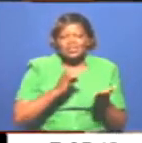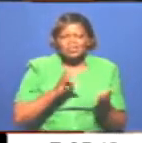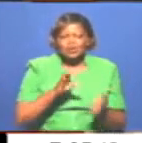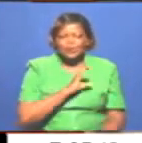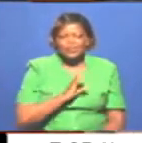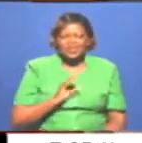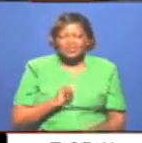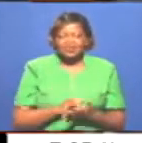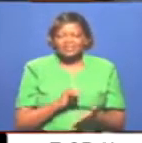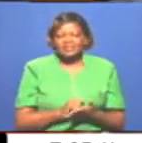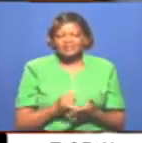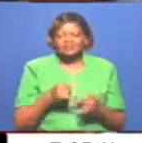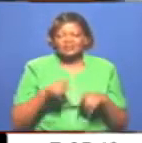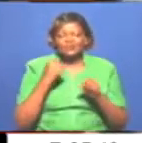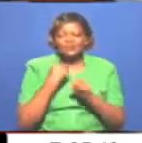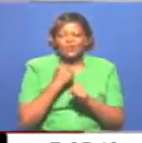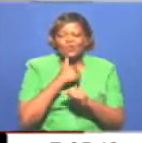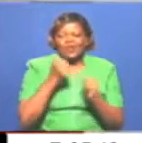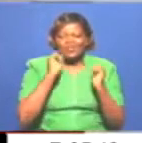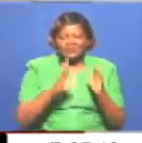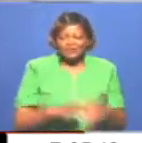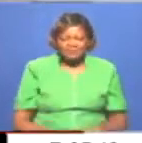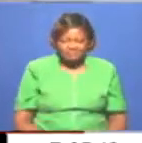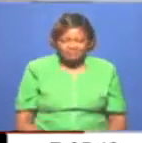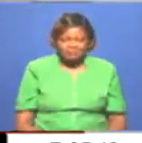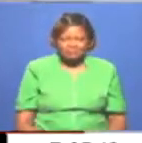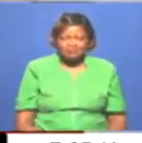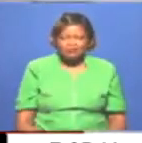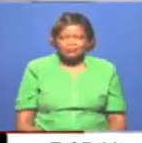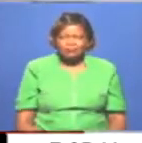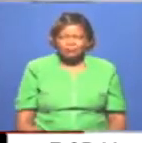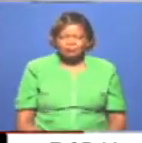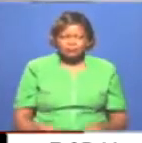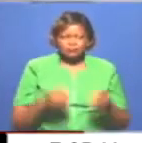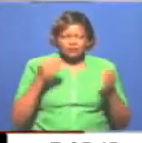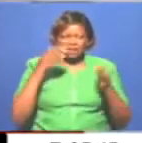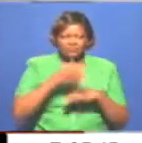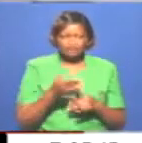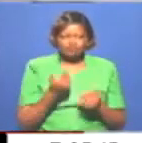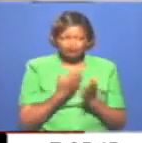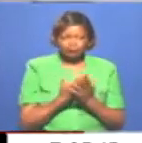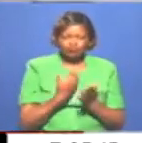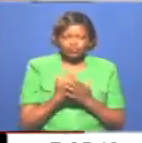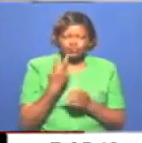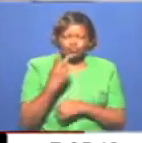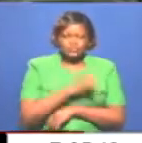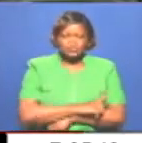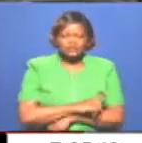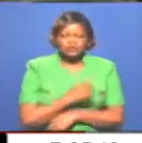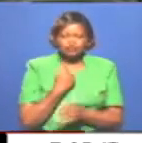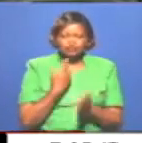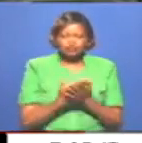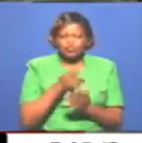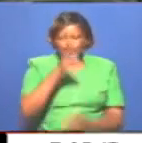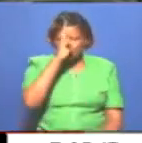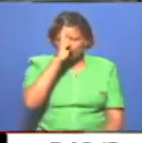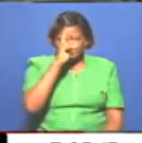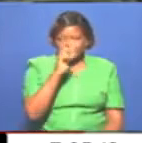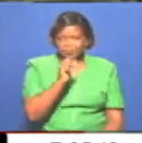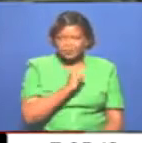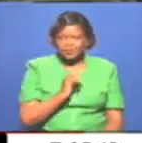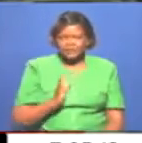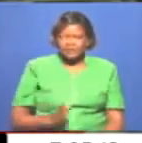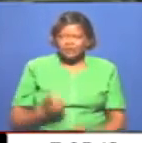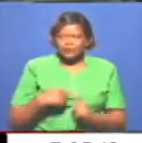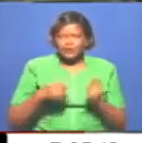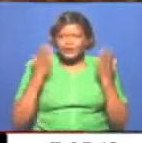not exercise its powers as is required in law. Na baada ya kuzuiwa kwa siku mbili katika korokoro ya polisi, seneta wa kaunti ya